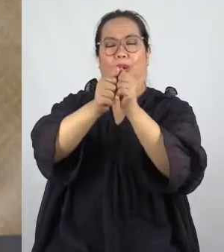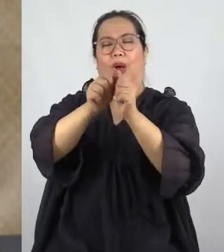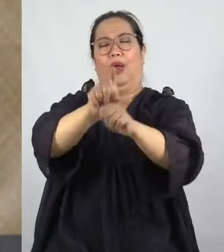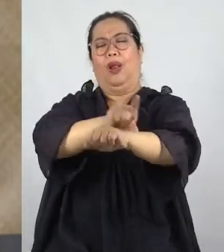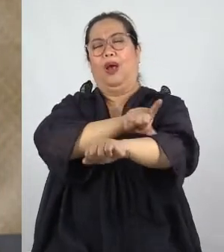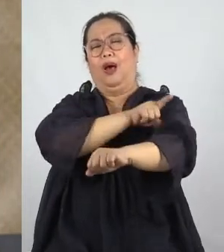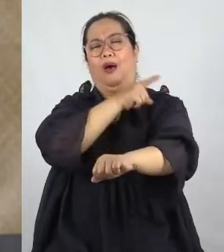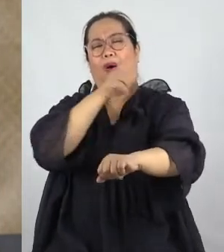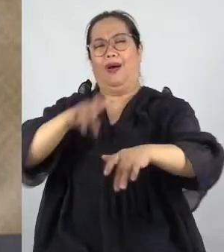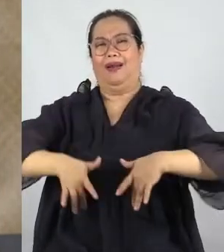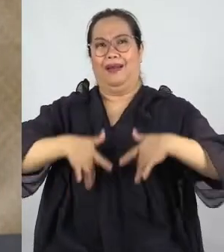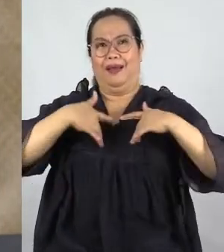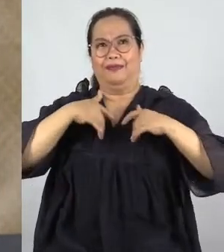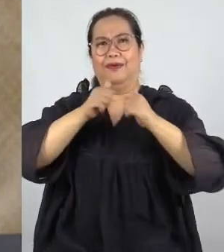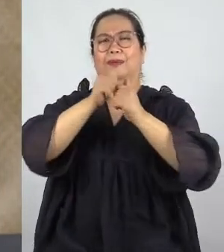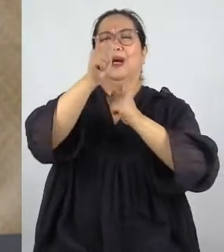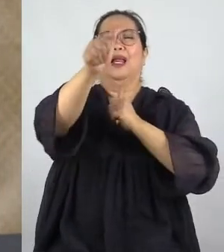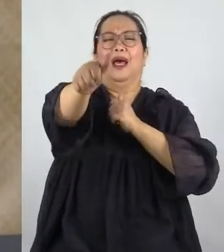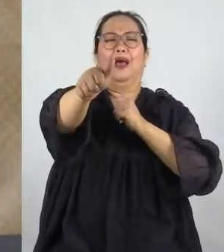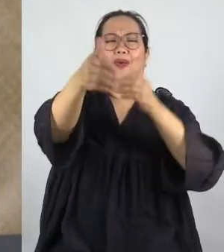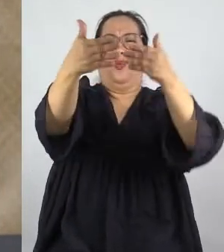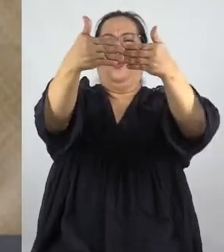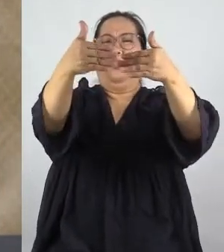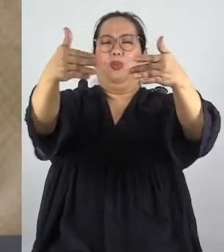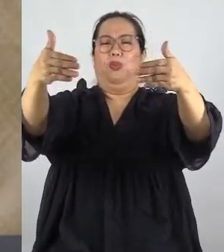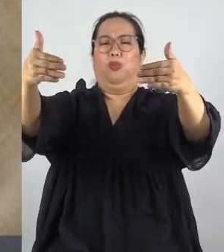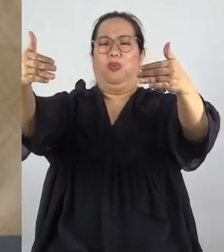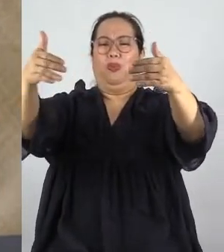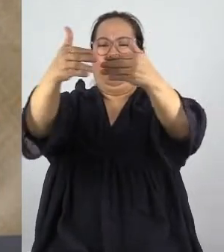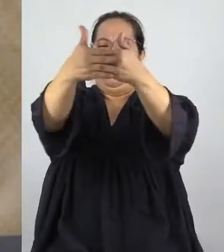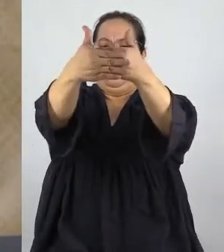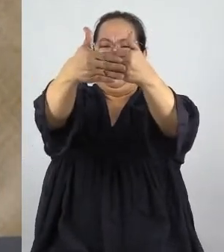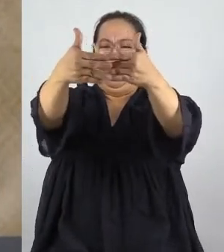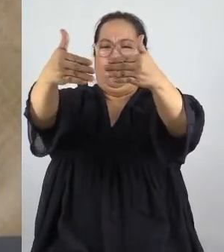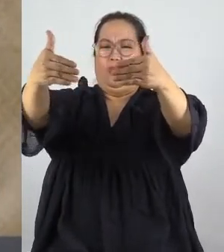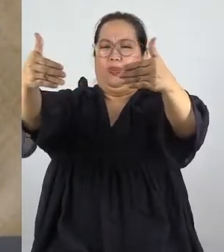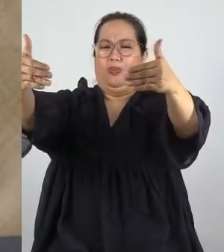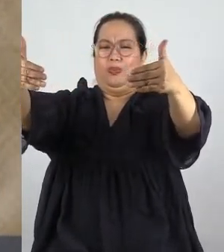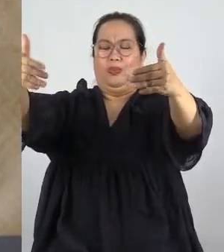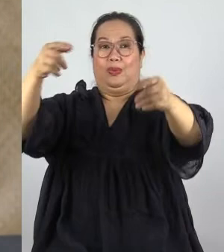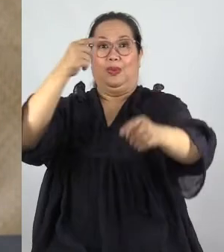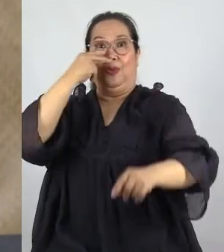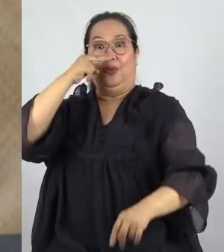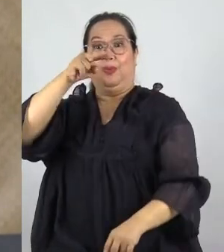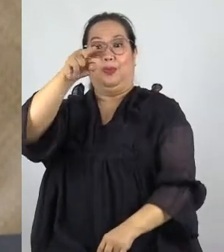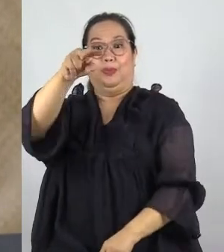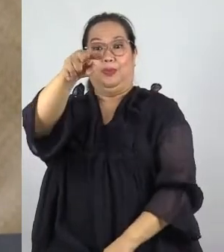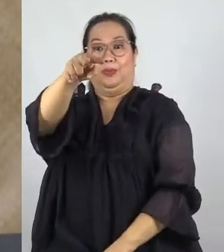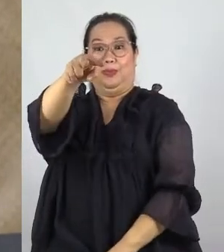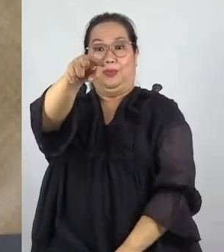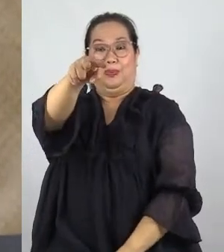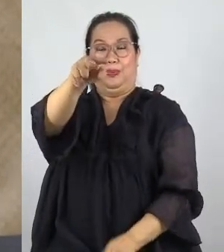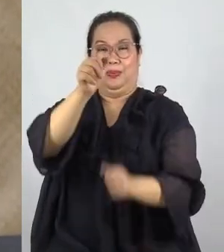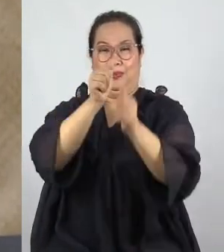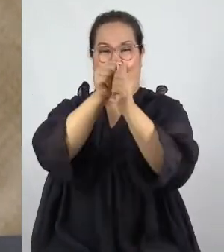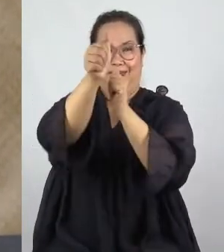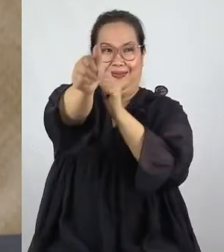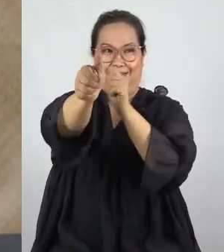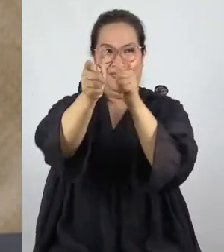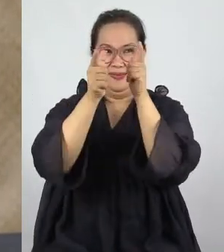karera. Malayo ang finish line. So yung pagtanaw na malayo, yung pong ibig sabihin ng